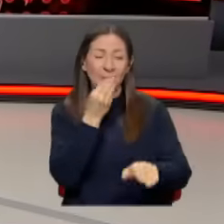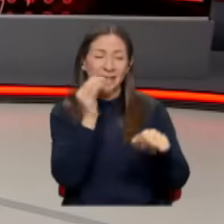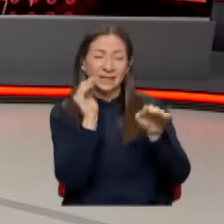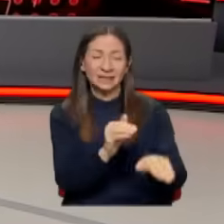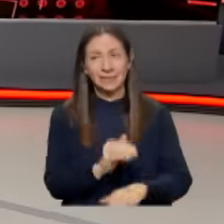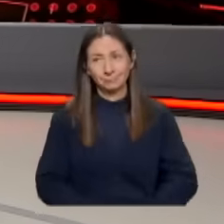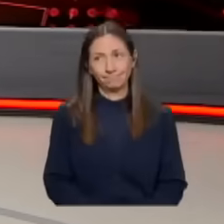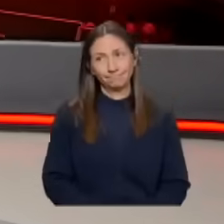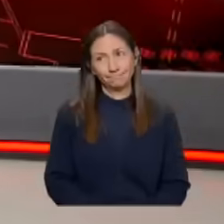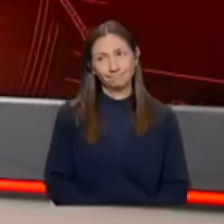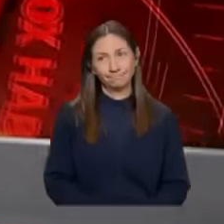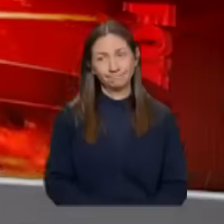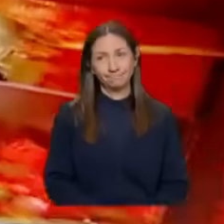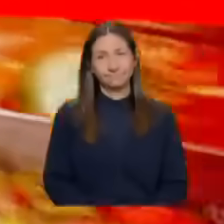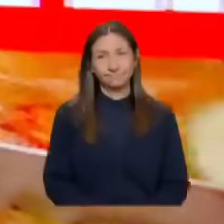yemek desteği.